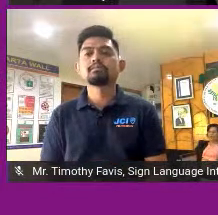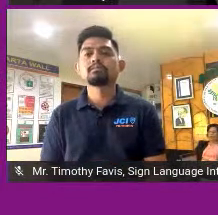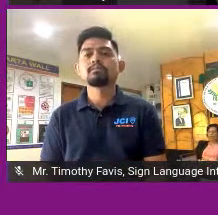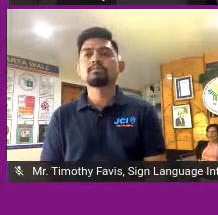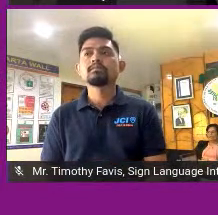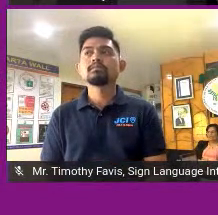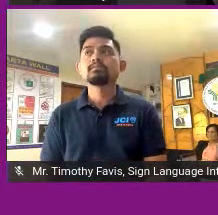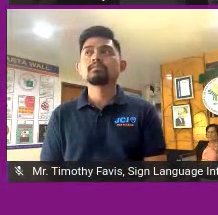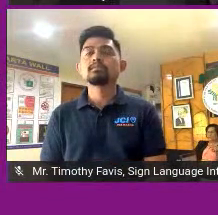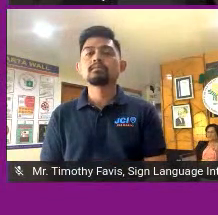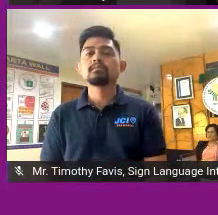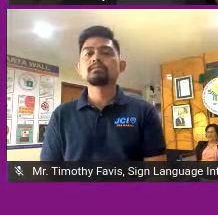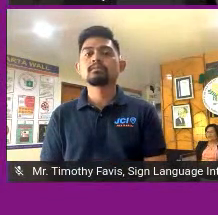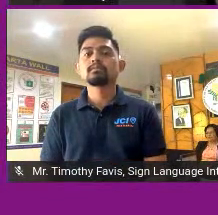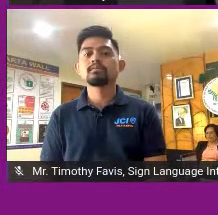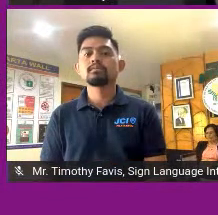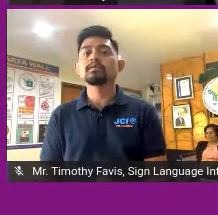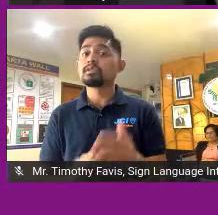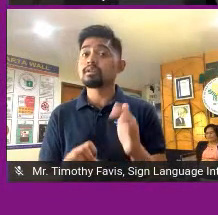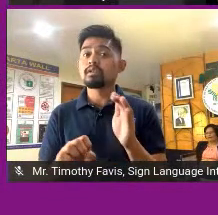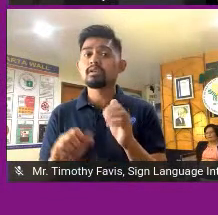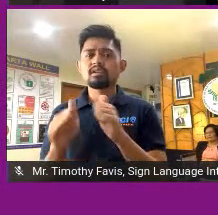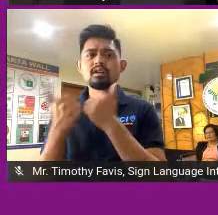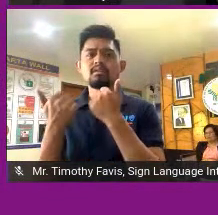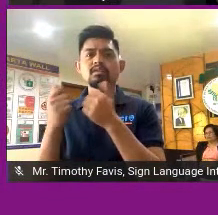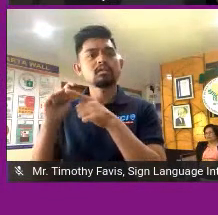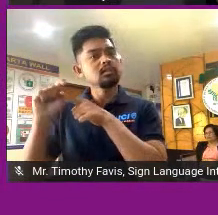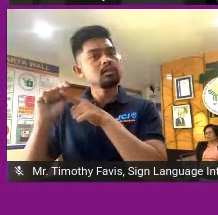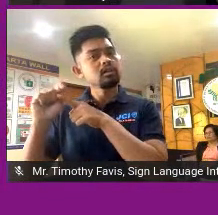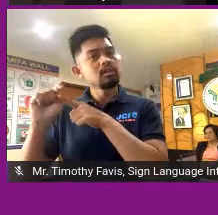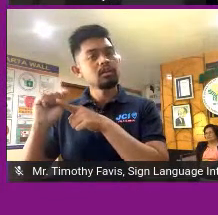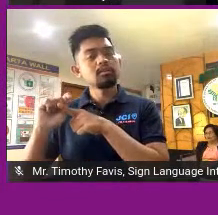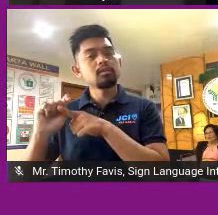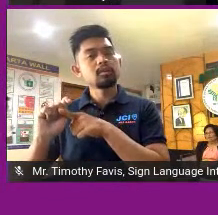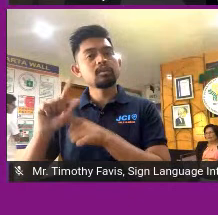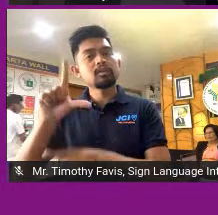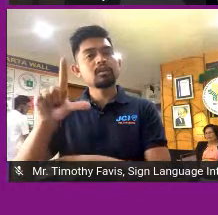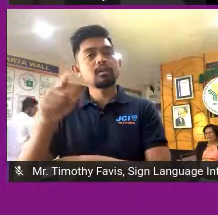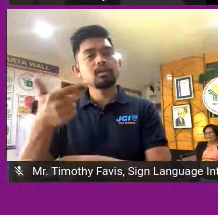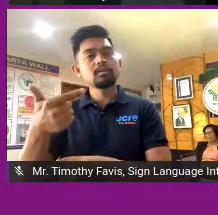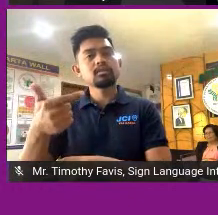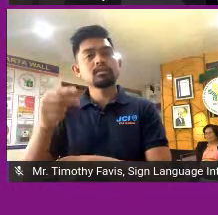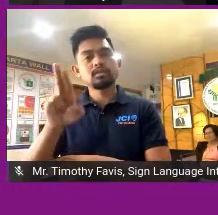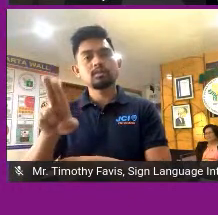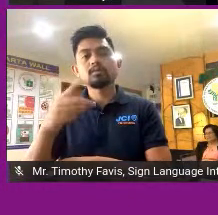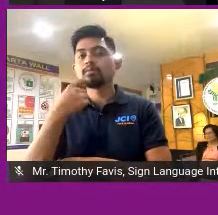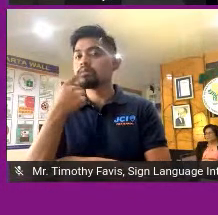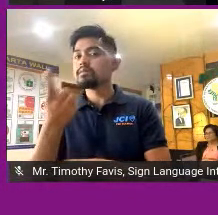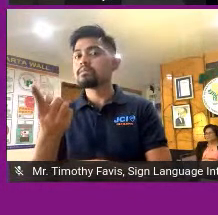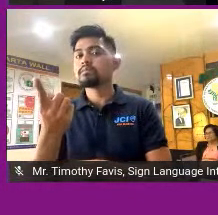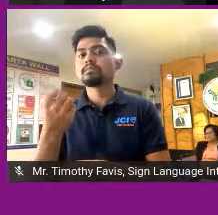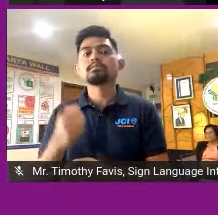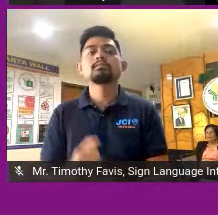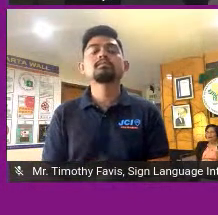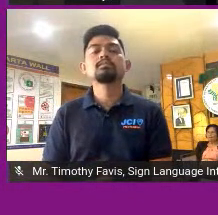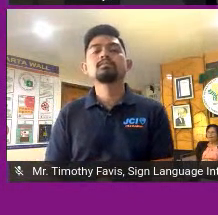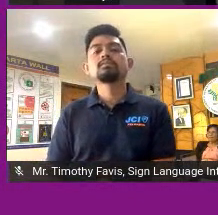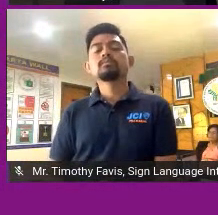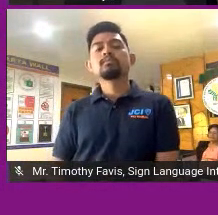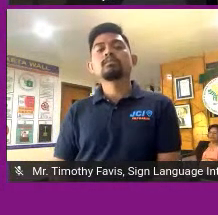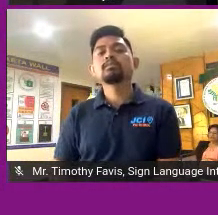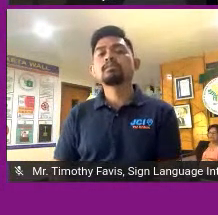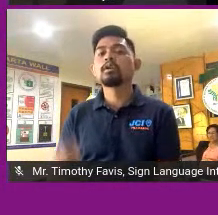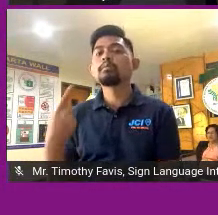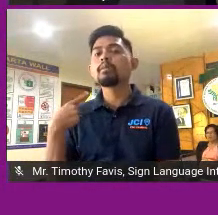In the conduct of my mga nagtitraining po kami sa mga LGUs, ang sabi nila, there